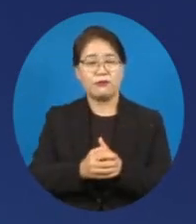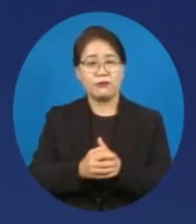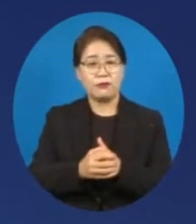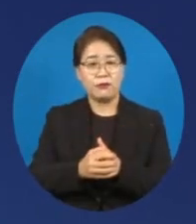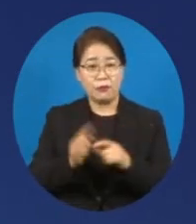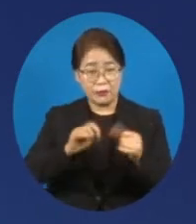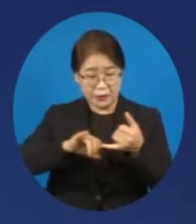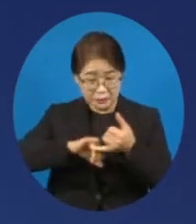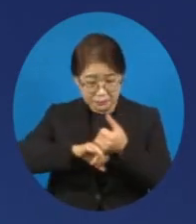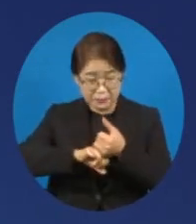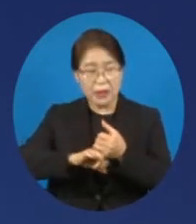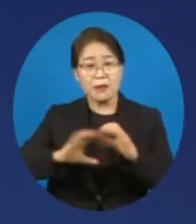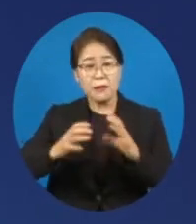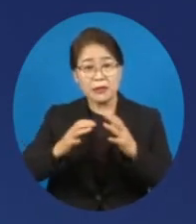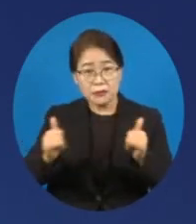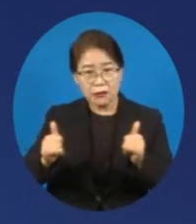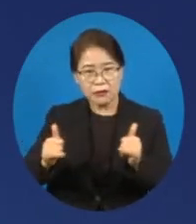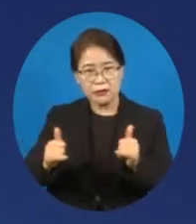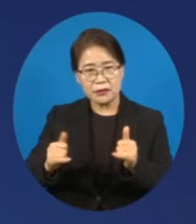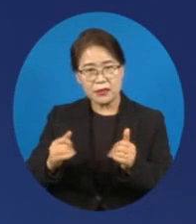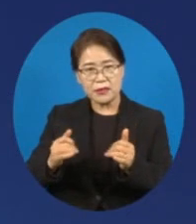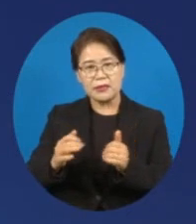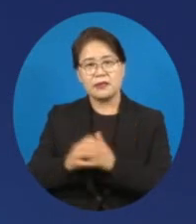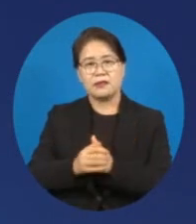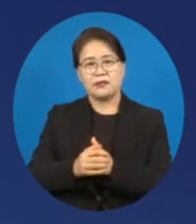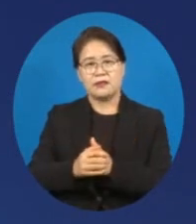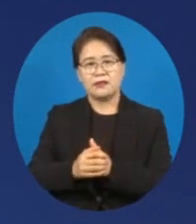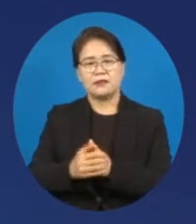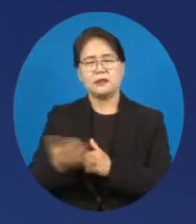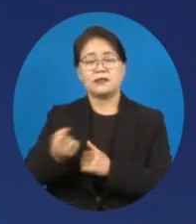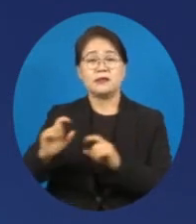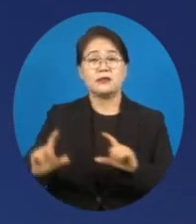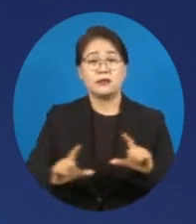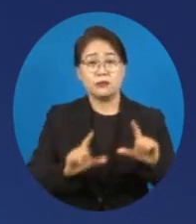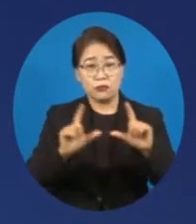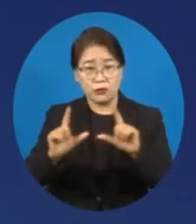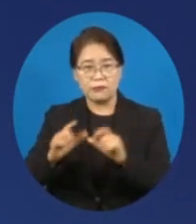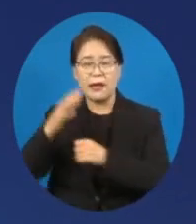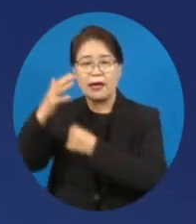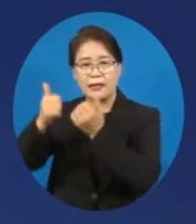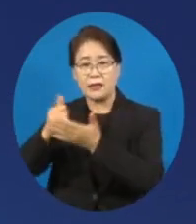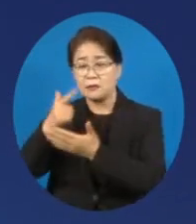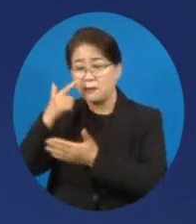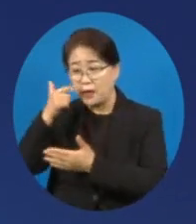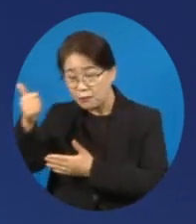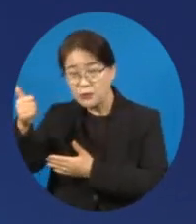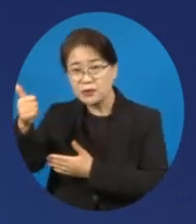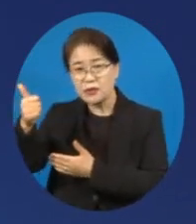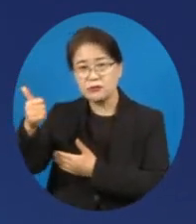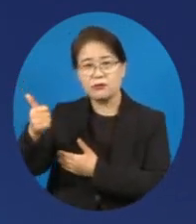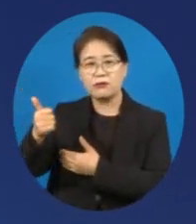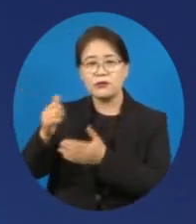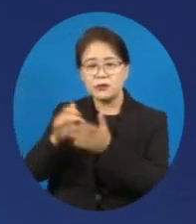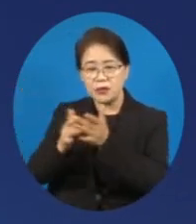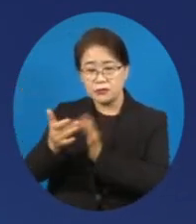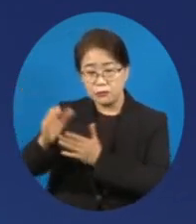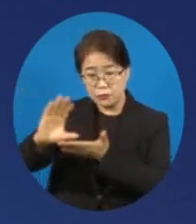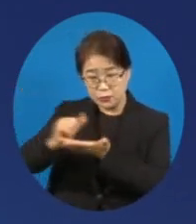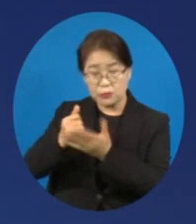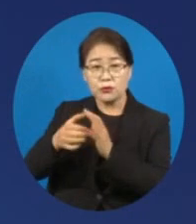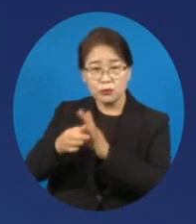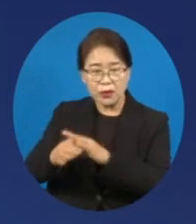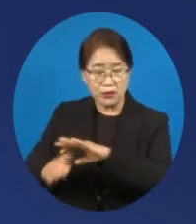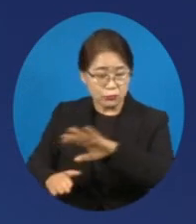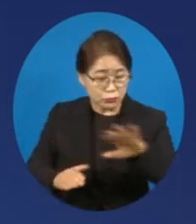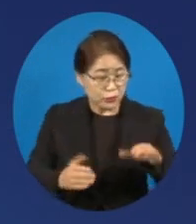우리는 신앙생활 자체가 누리며 하나님 아버지께서 예수 그리스도를